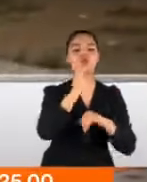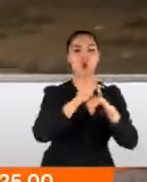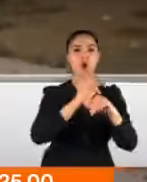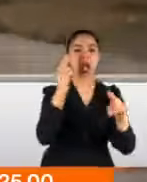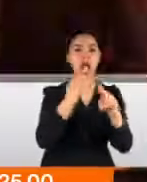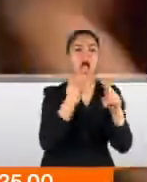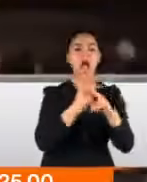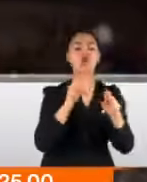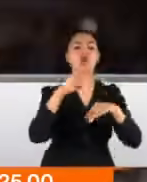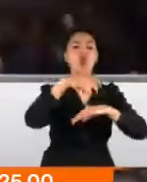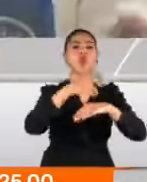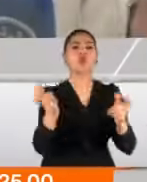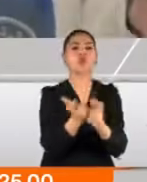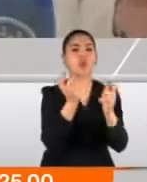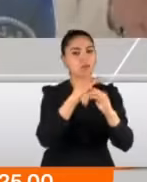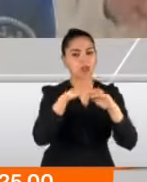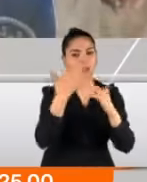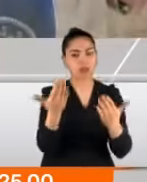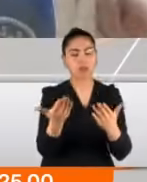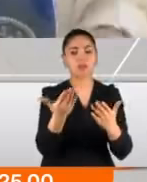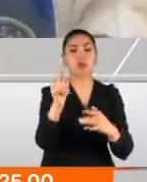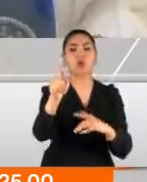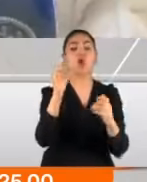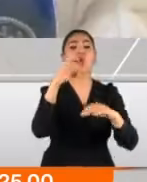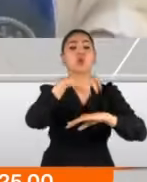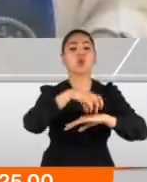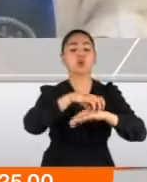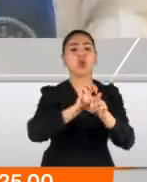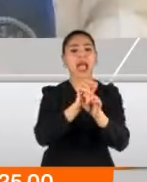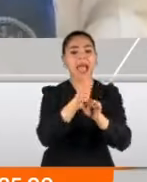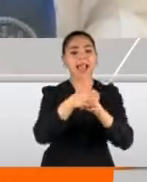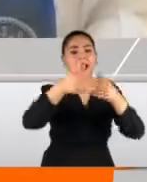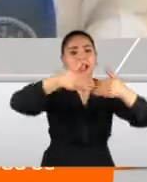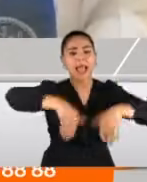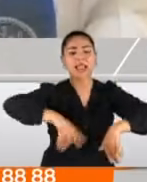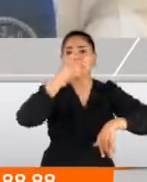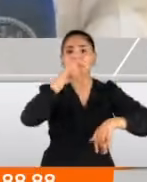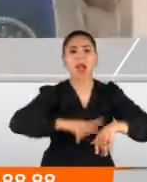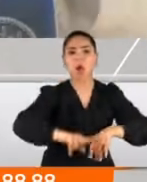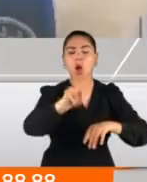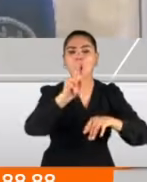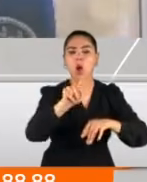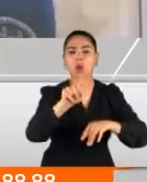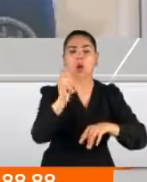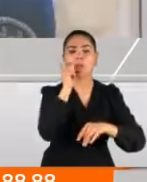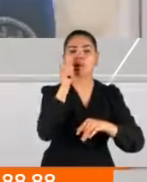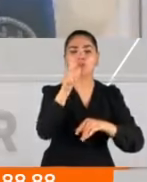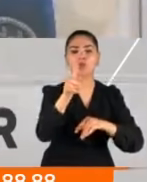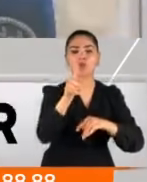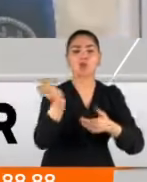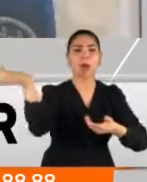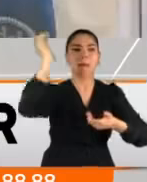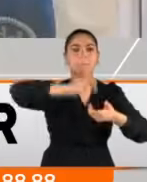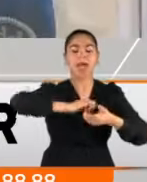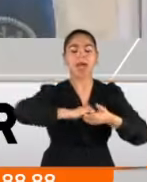acil Kudüs toplantısı yaptı konuştu işler uzun engellemenin Müslümanların